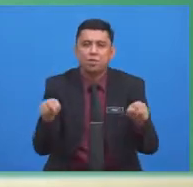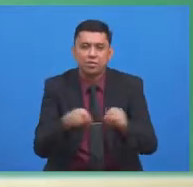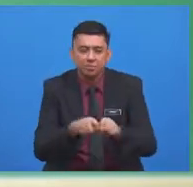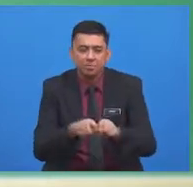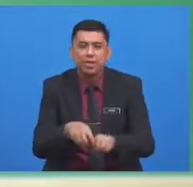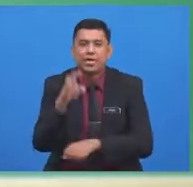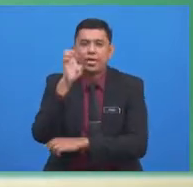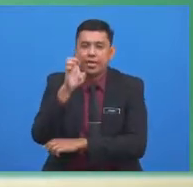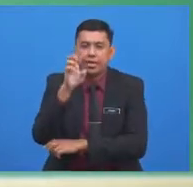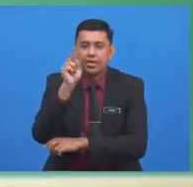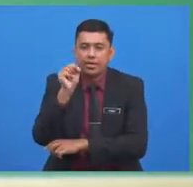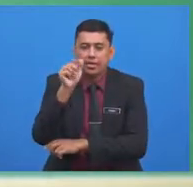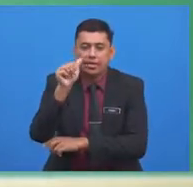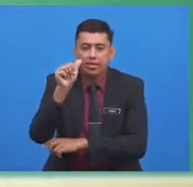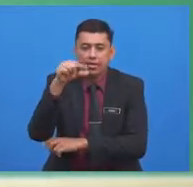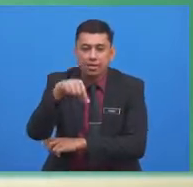enapan.